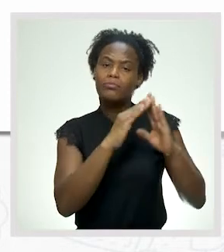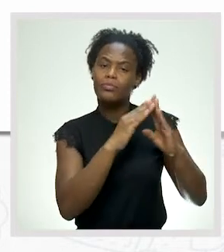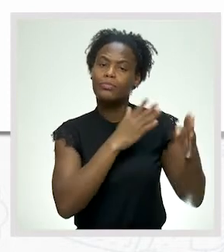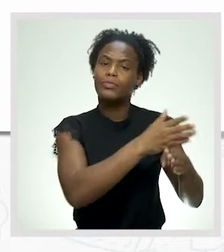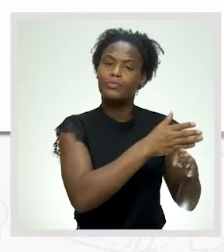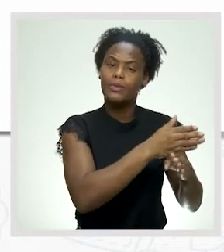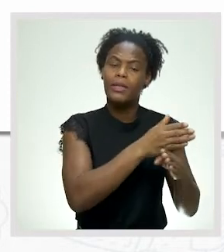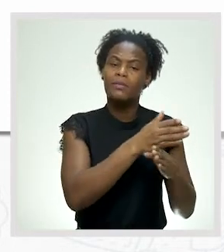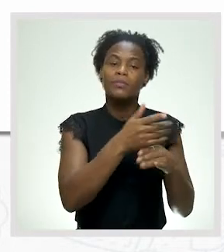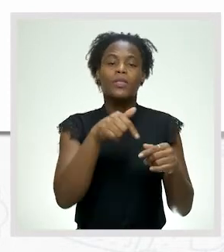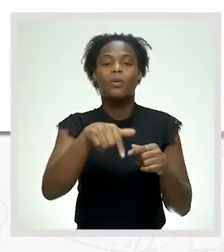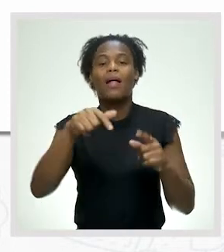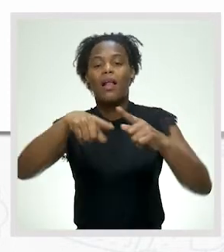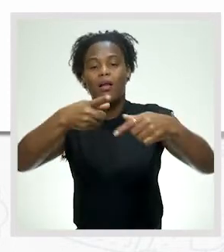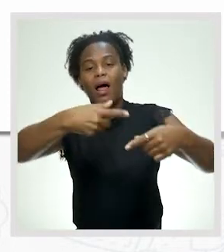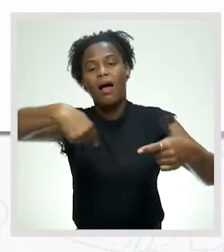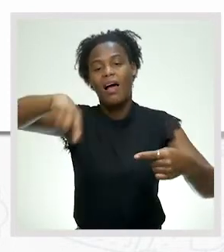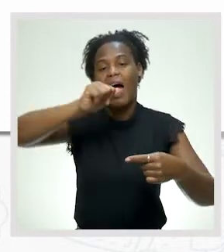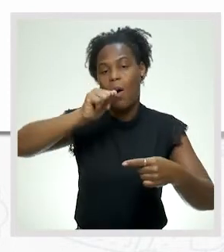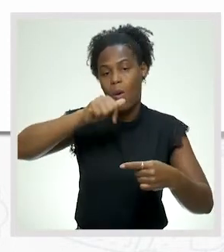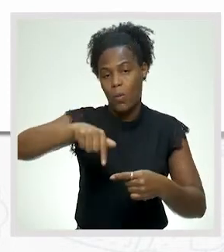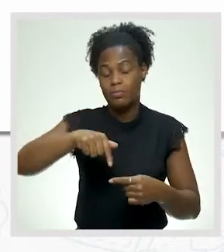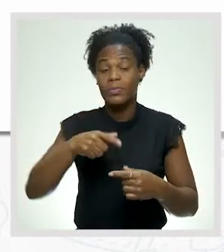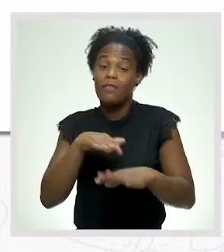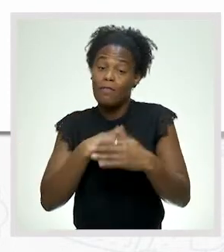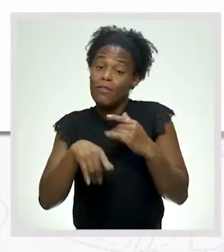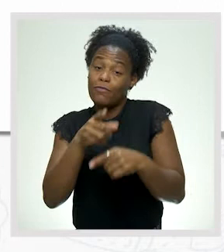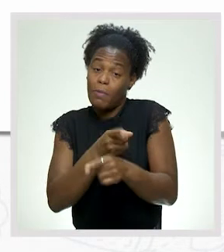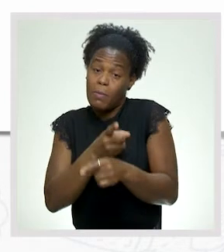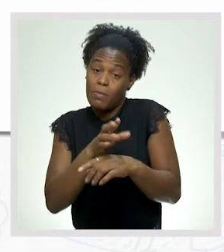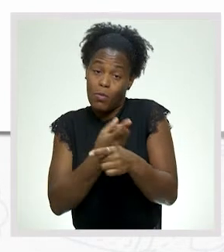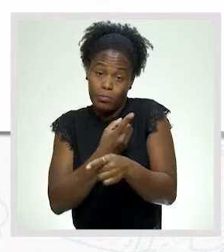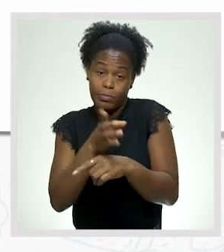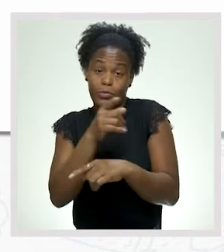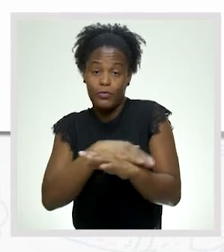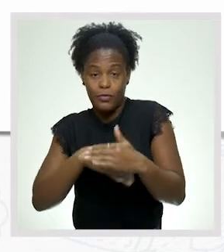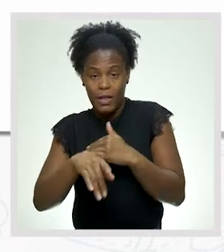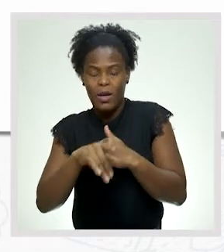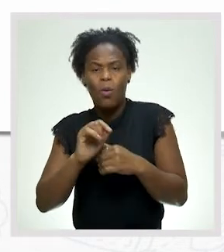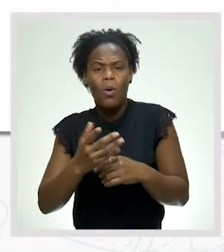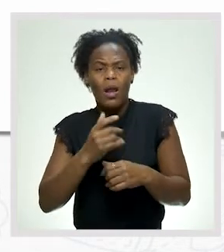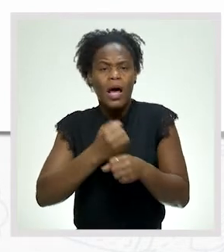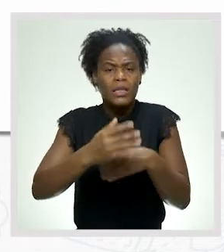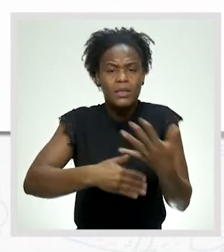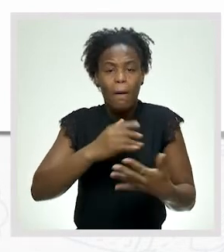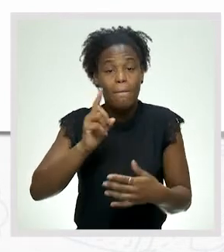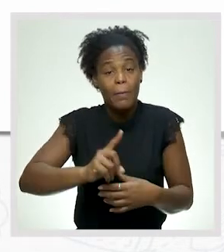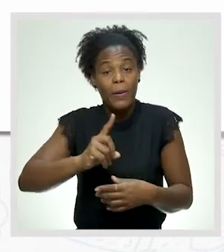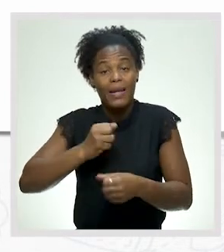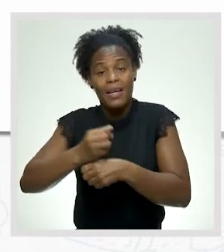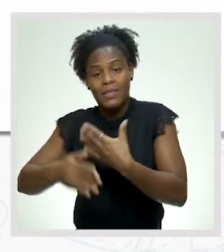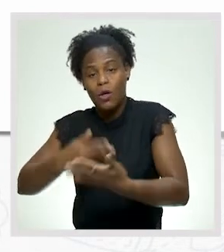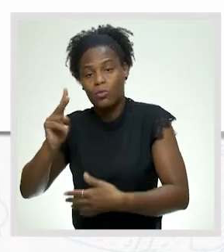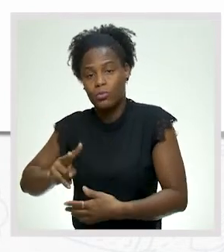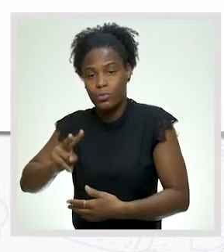lagune. Je veux que vous fassiez la même chose. Donc, quelle est l'action première et quelle est l'action